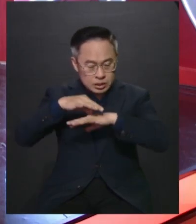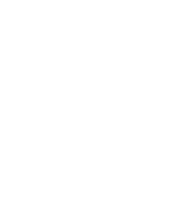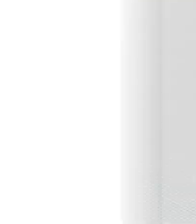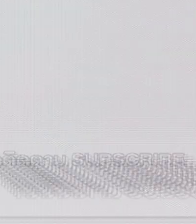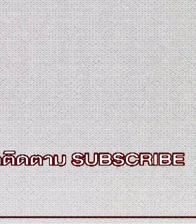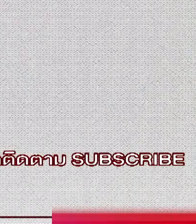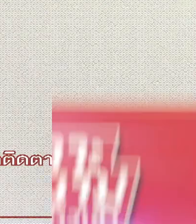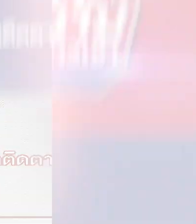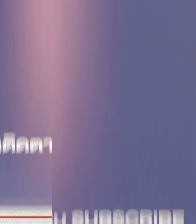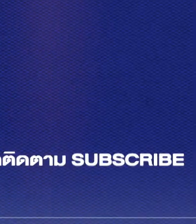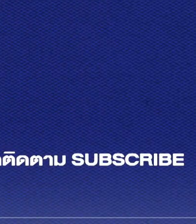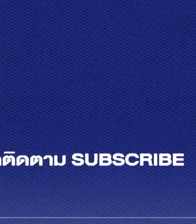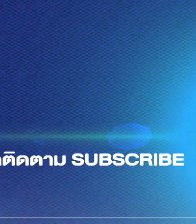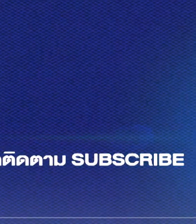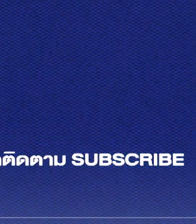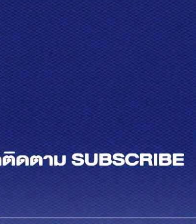คะ